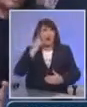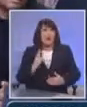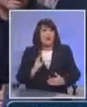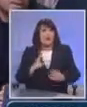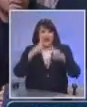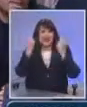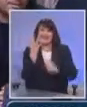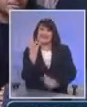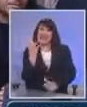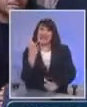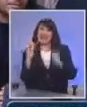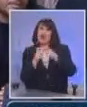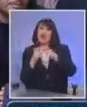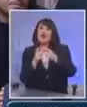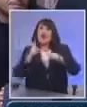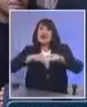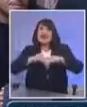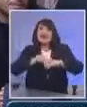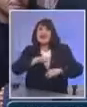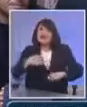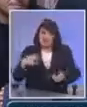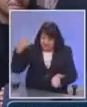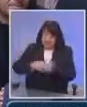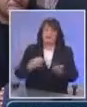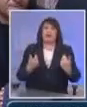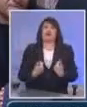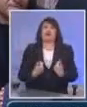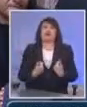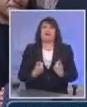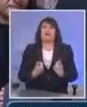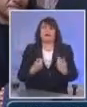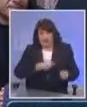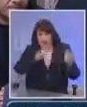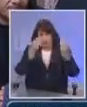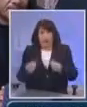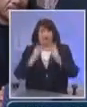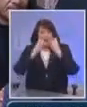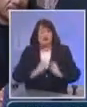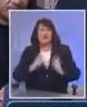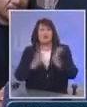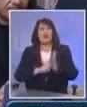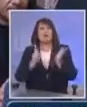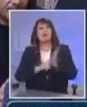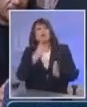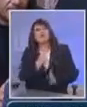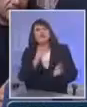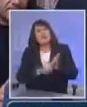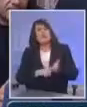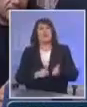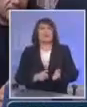στους Άγιους Σαράντα για τα Ελληνόπουλα, θα τα πληρώσουμε εμείς. Κάντε το καθήκον σας όπως ο νόμος επιβάλλει.